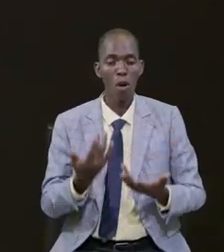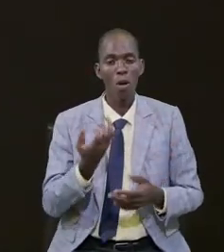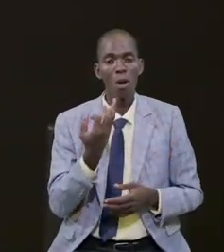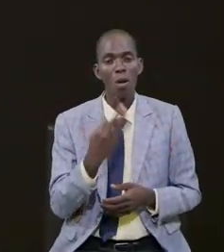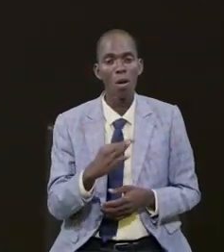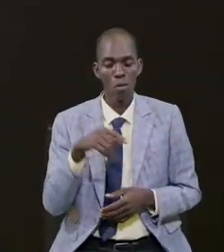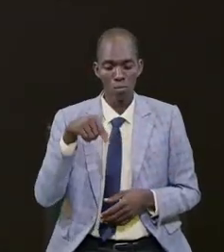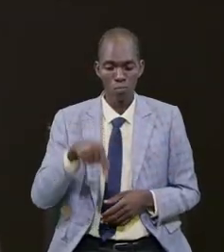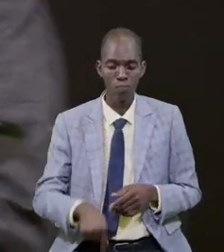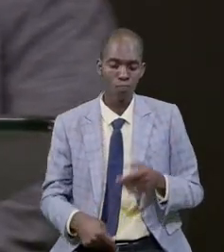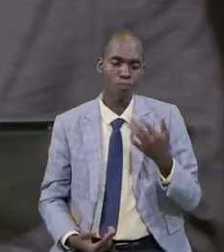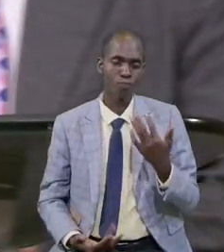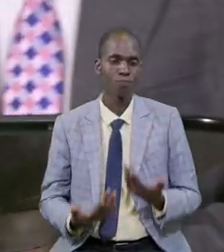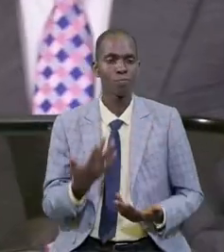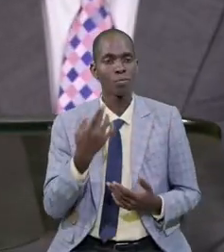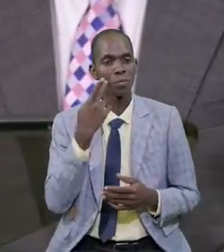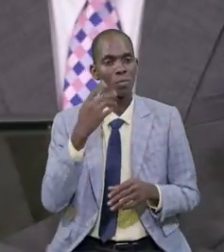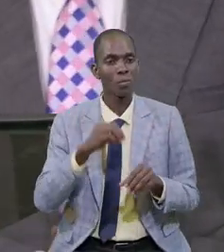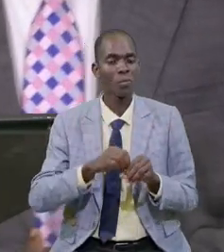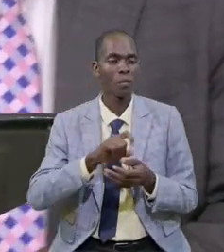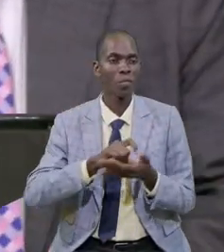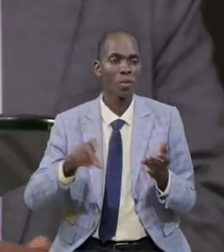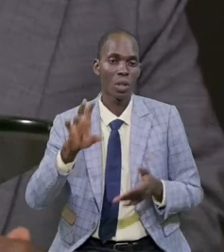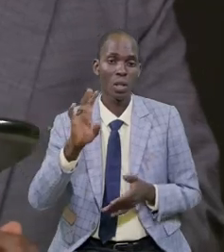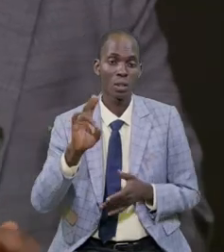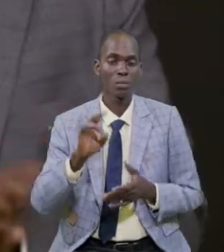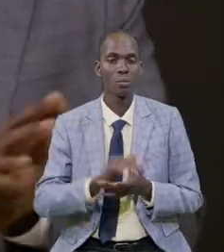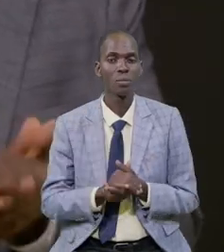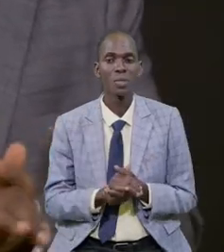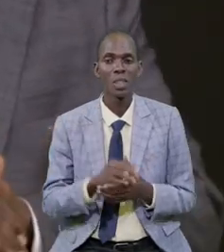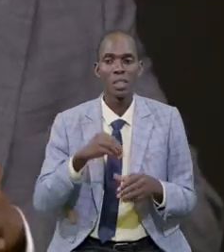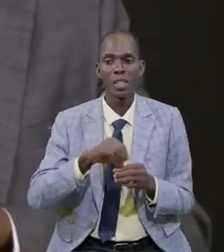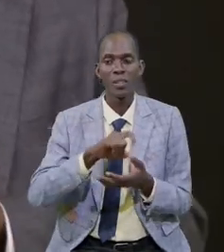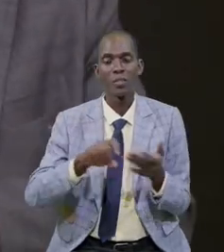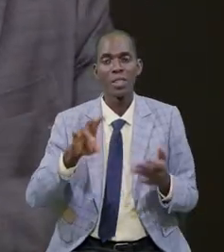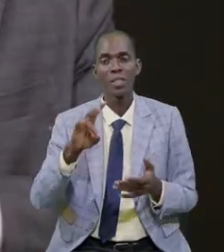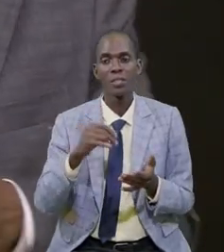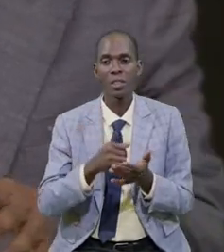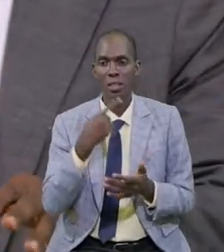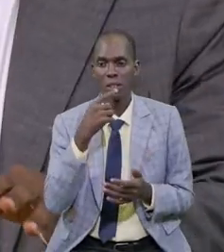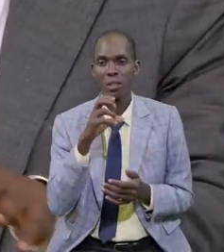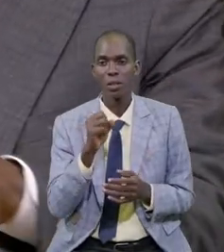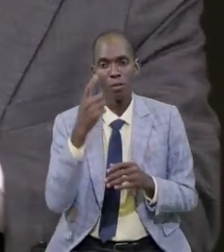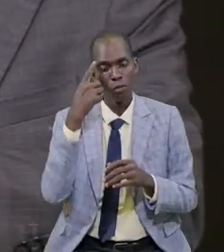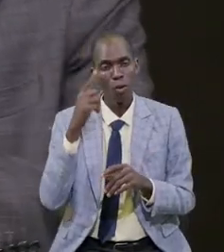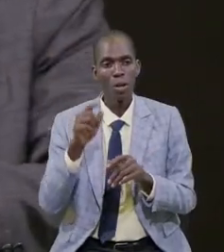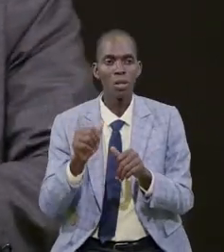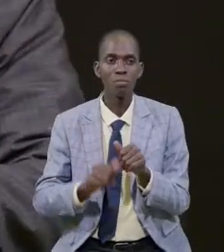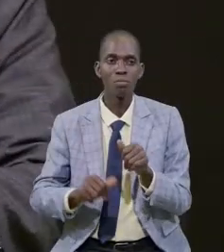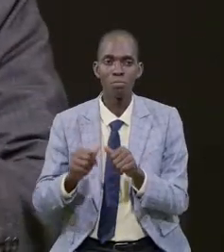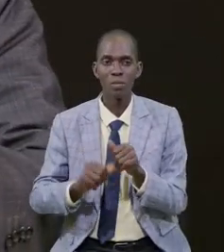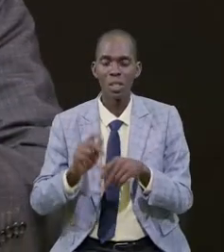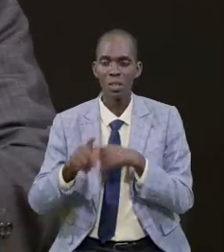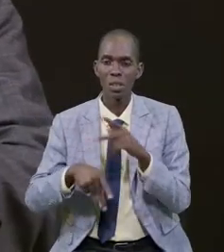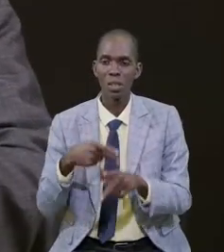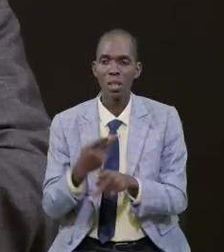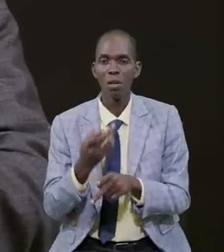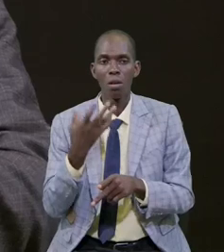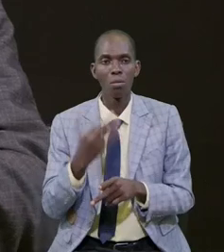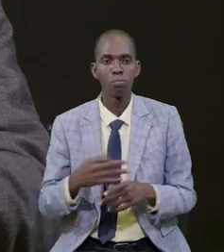et c'est le feu de la gêne. Voyons où la gêne. Verset 7 dit, toutes les espèces